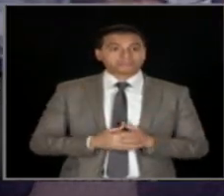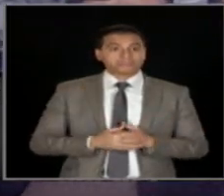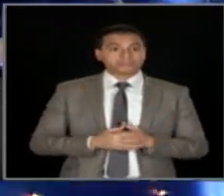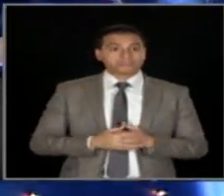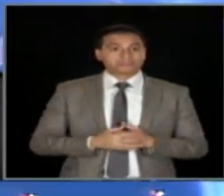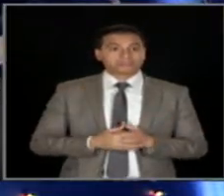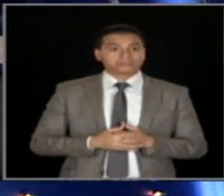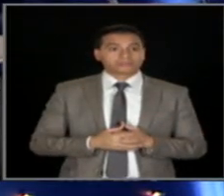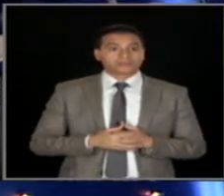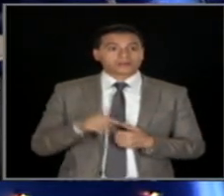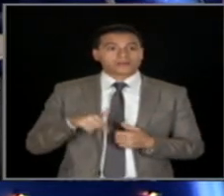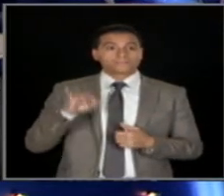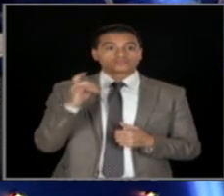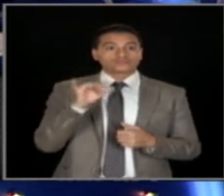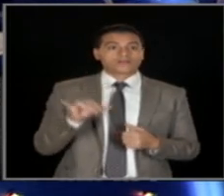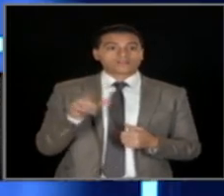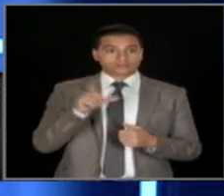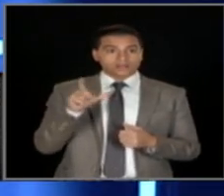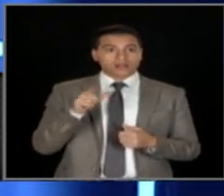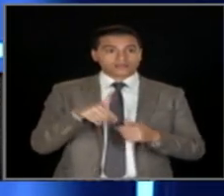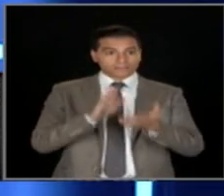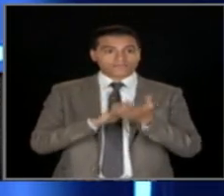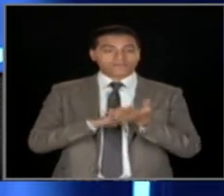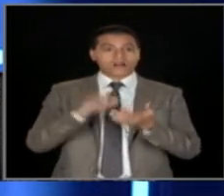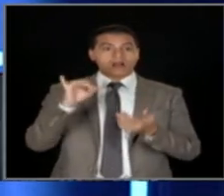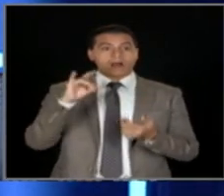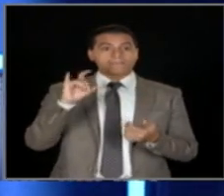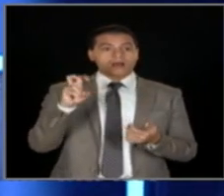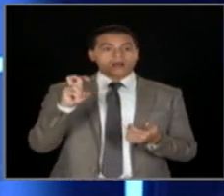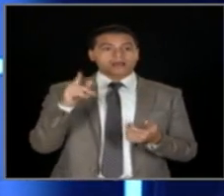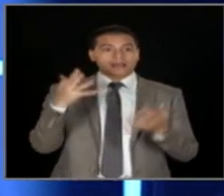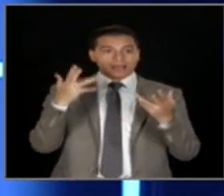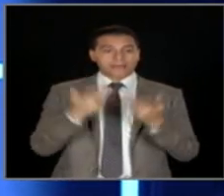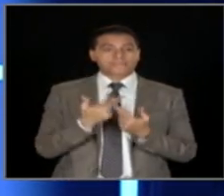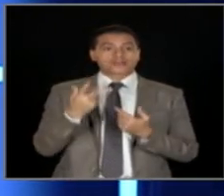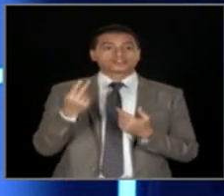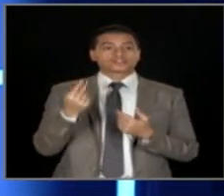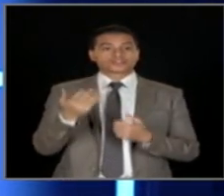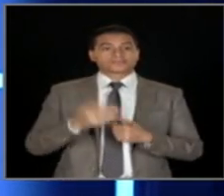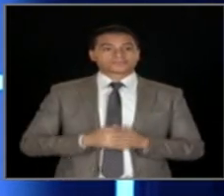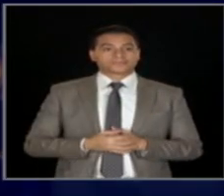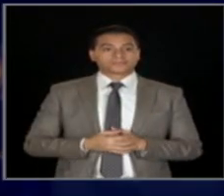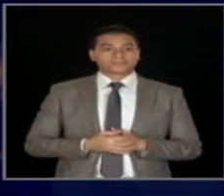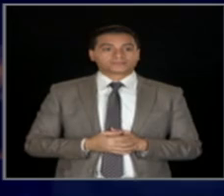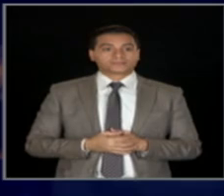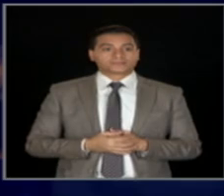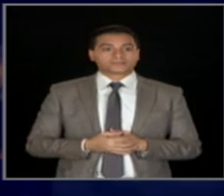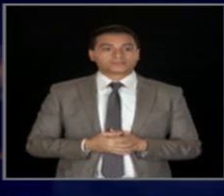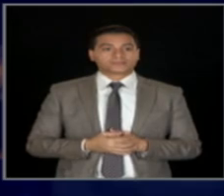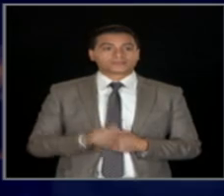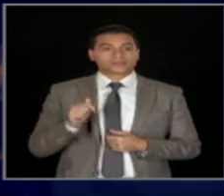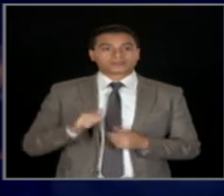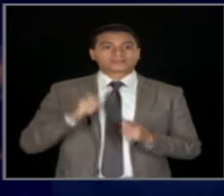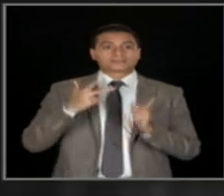هبطت يا مصطفى، وبرافو عليك يا رحمة، 10 نقط. رحمة بقيتي 20. ودلوقتي مع الفقرة